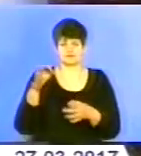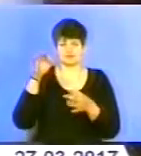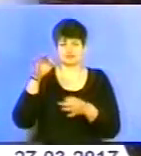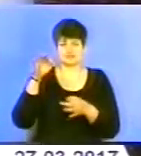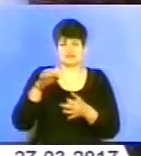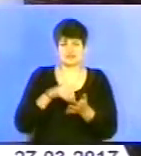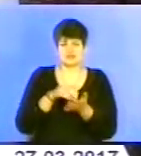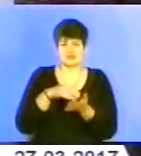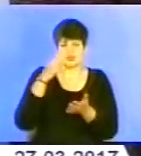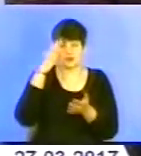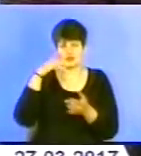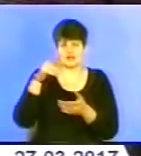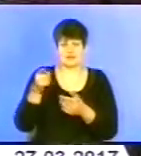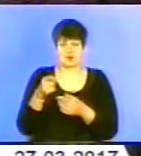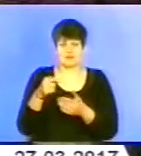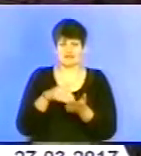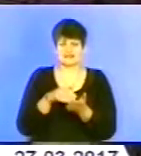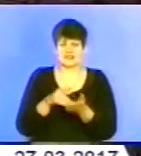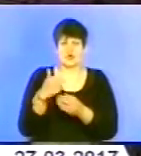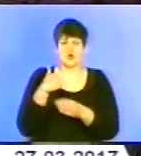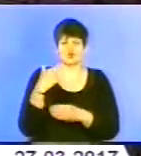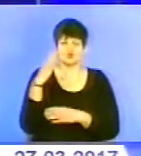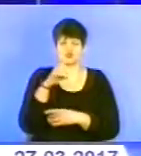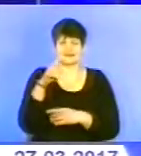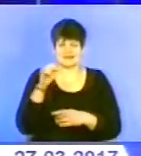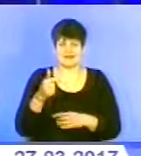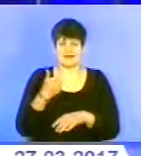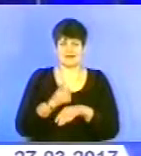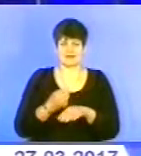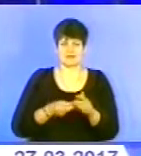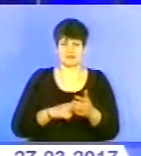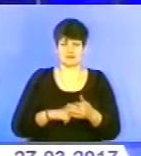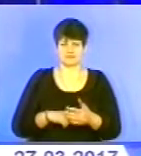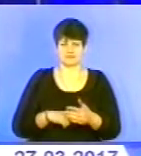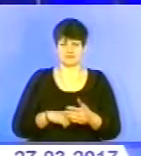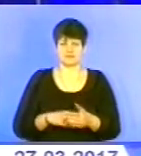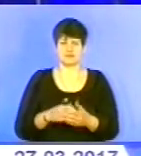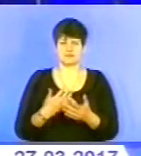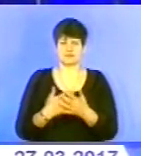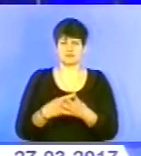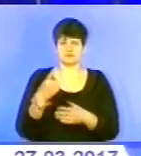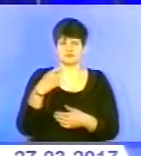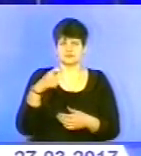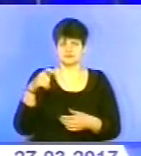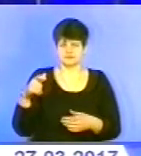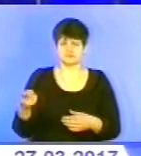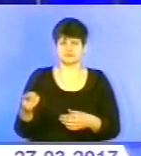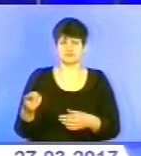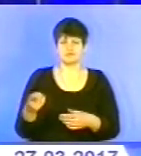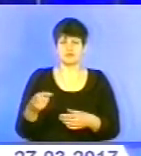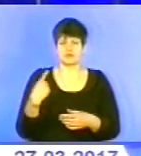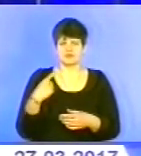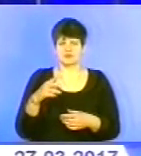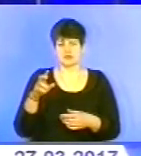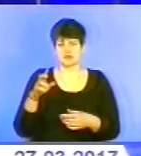надписом «Тернопільські свині голосують за генплан». Понад сотню пацієнтів Тернопільської обласної лікарні, які страждають складною